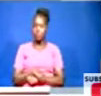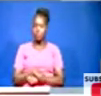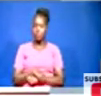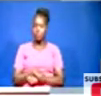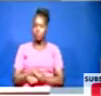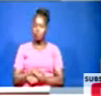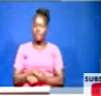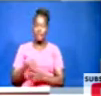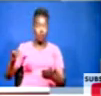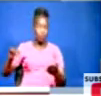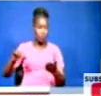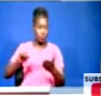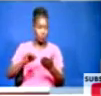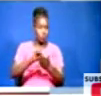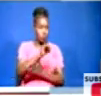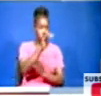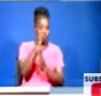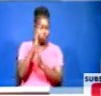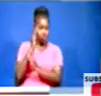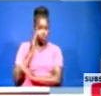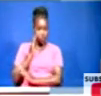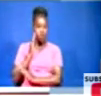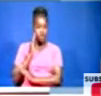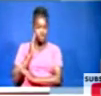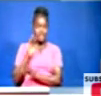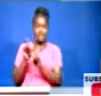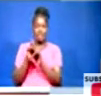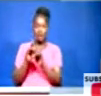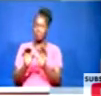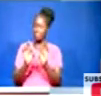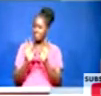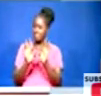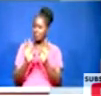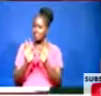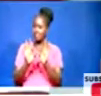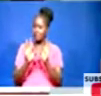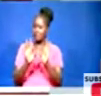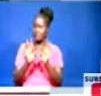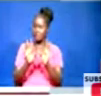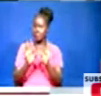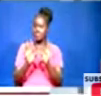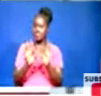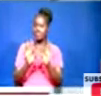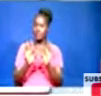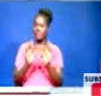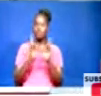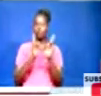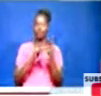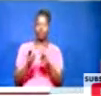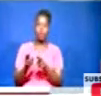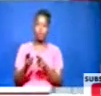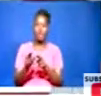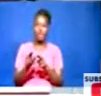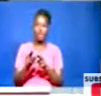Maonyesho ya ndege za vikosi vya ulinzi nchini yalipendeza, kusisimua na kuburudisha kama kawaida. Rangi